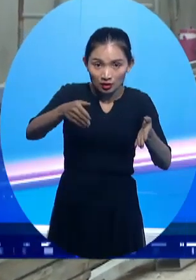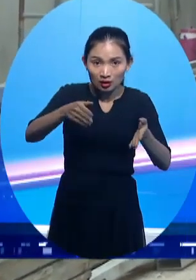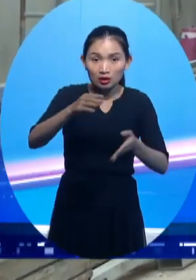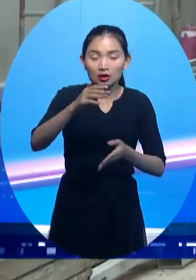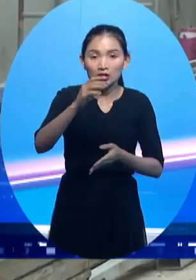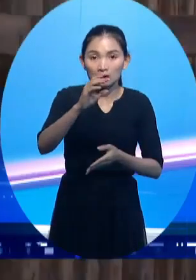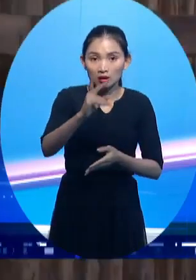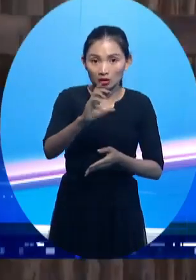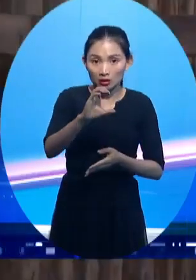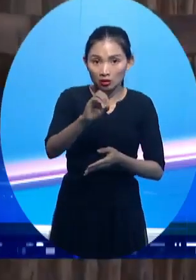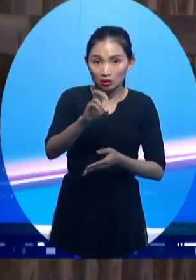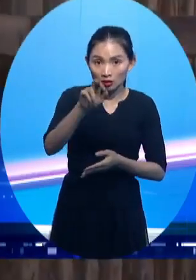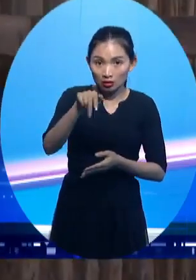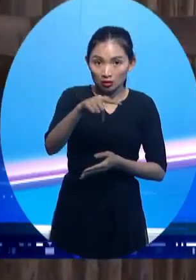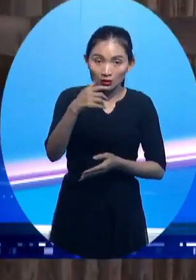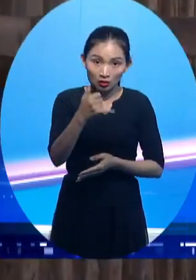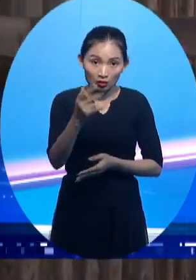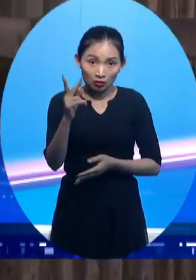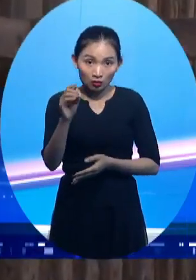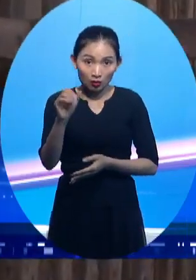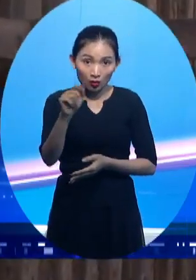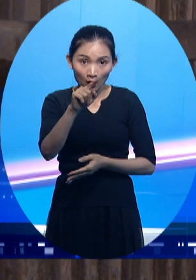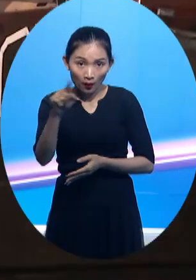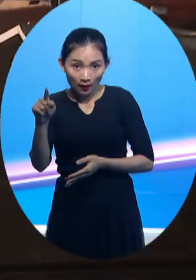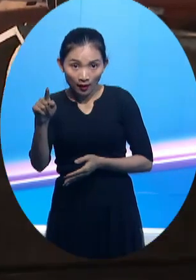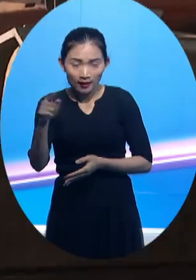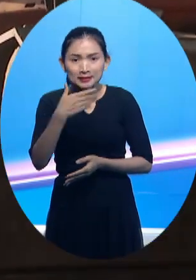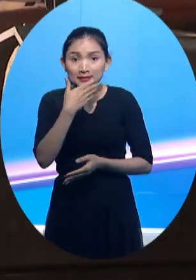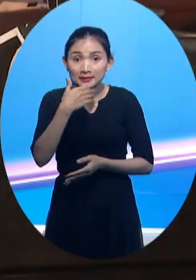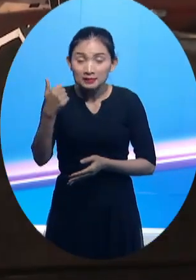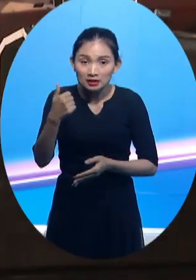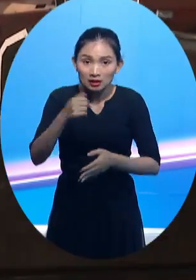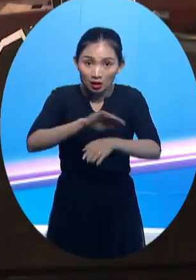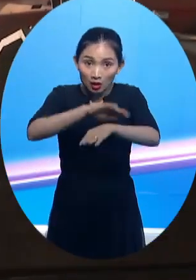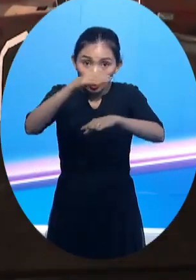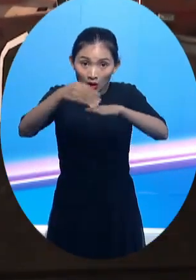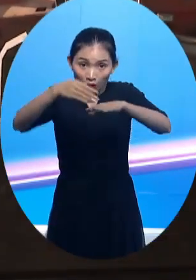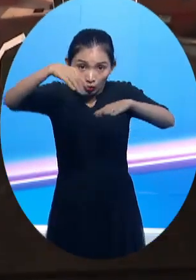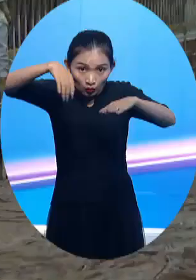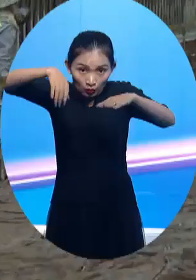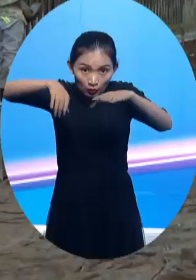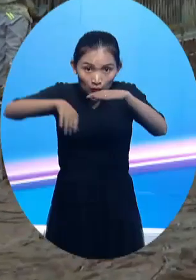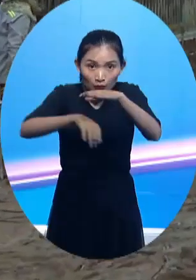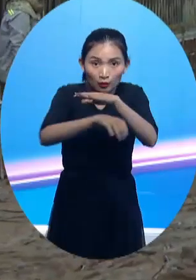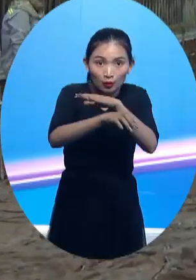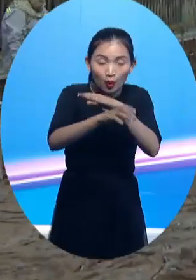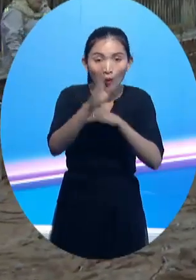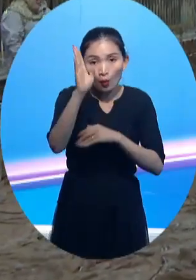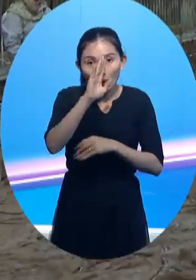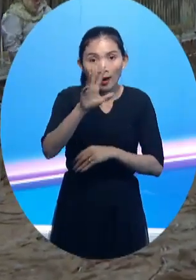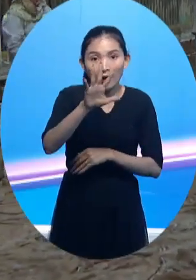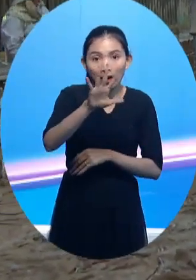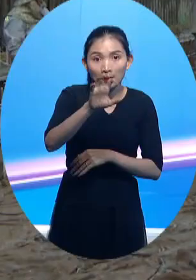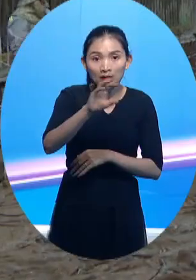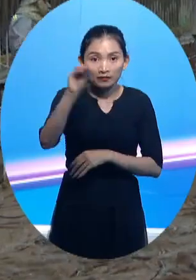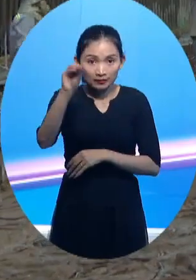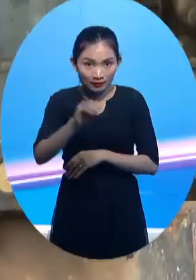tốc thi công đặc biệt gói thầu xây dựng hàm chui đầu tuyến và khu vực đường thang Long đang đạt tiến độ khoảng 50 ph theo kế hoạch Dự kiến